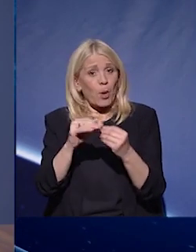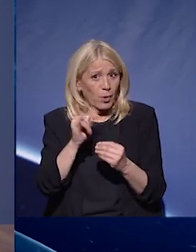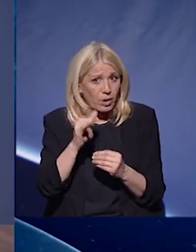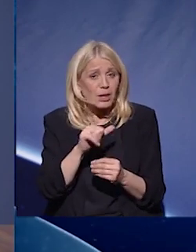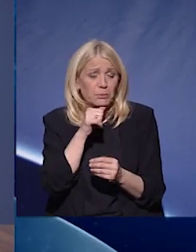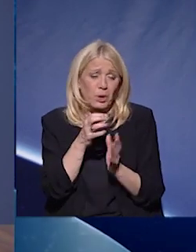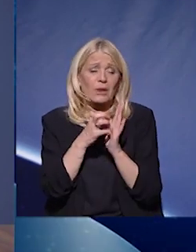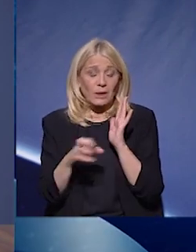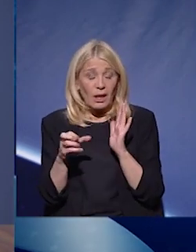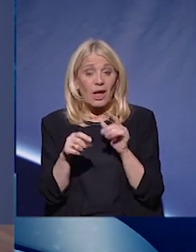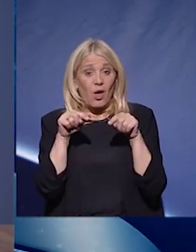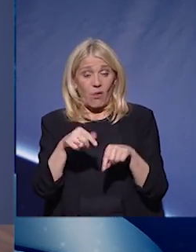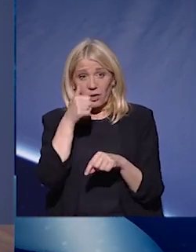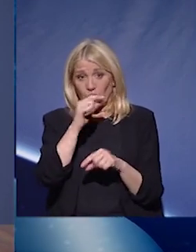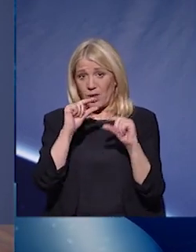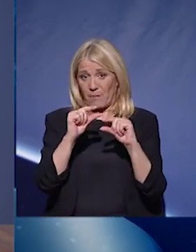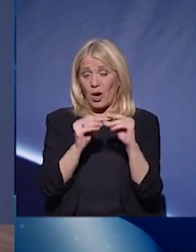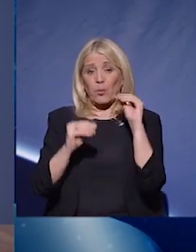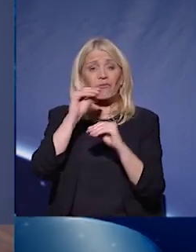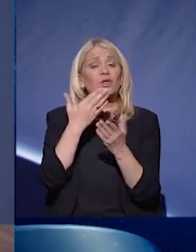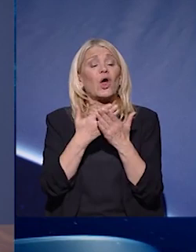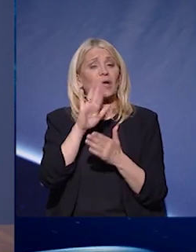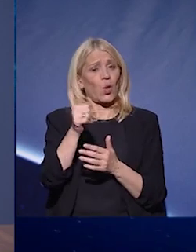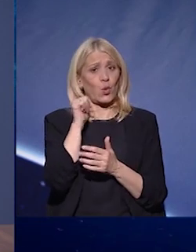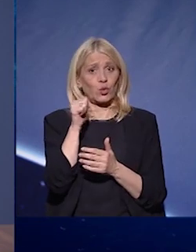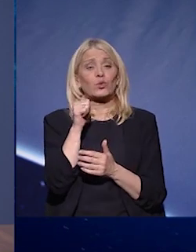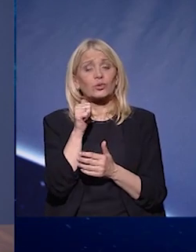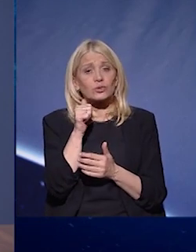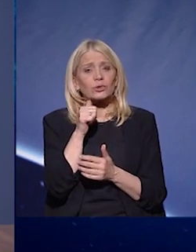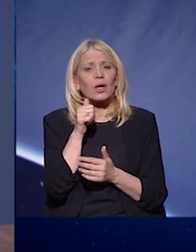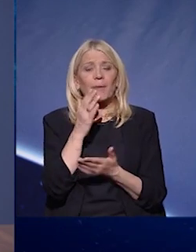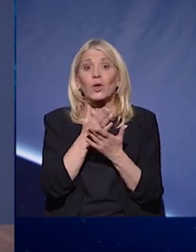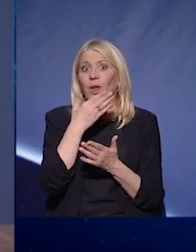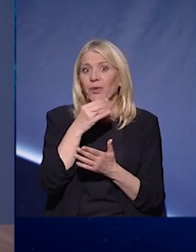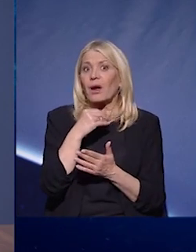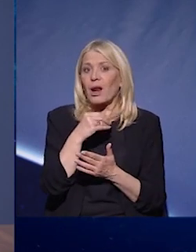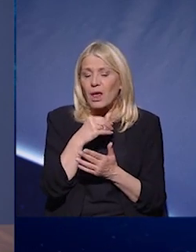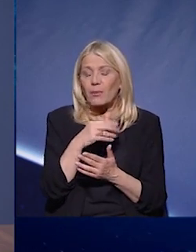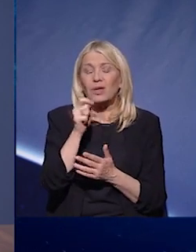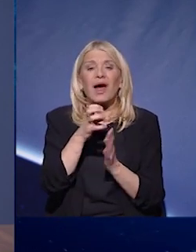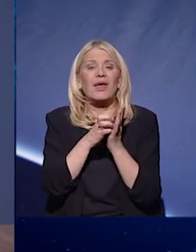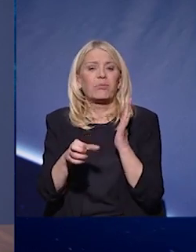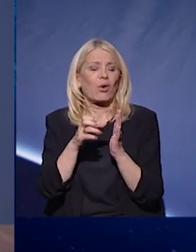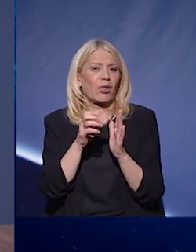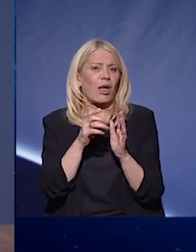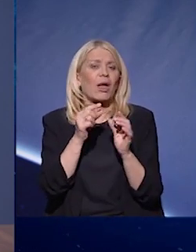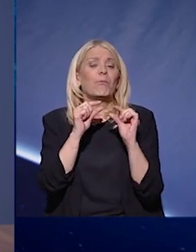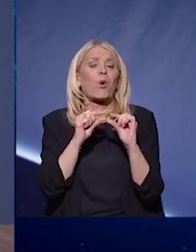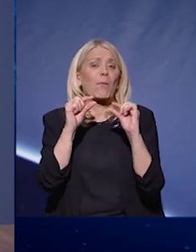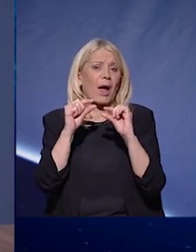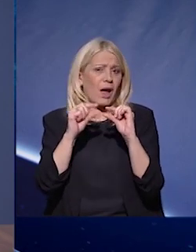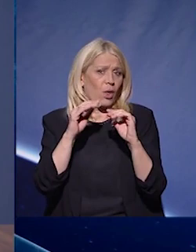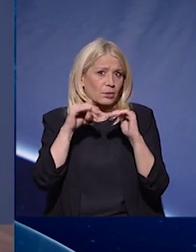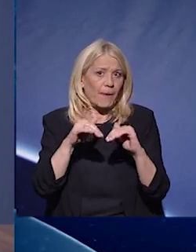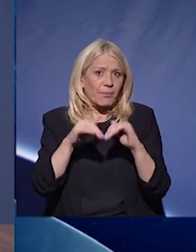dalje. Ovo što je malo povećanje u odnosu na juče, bilo bi lepo da to je i dalje nastavilo pomalo da pada,